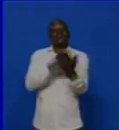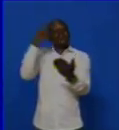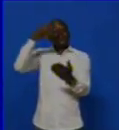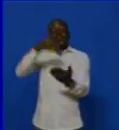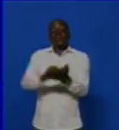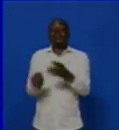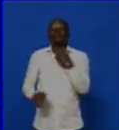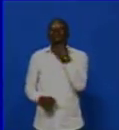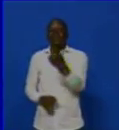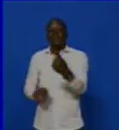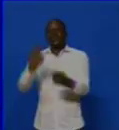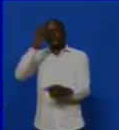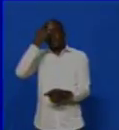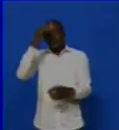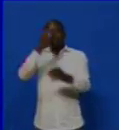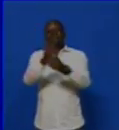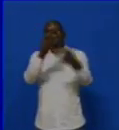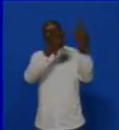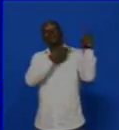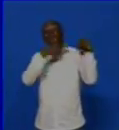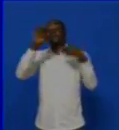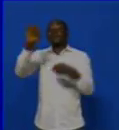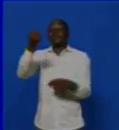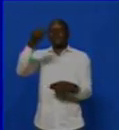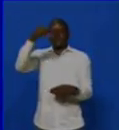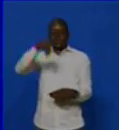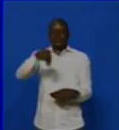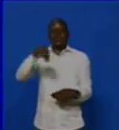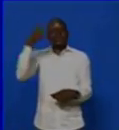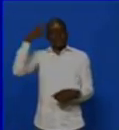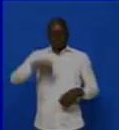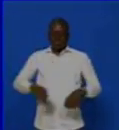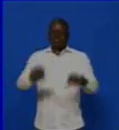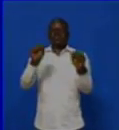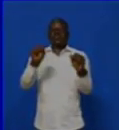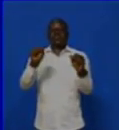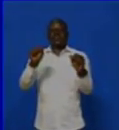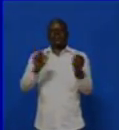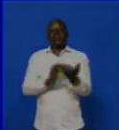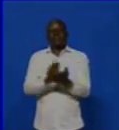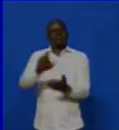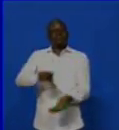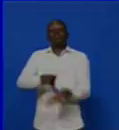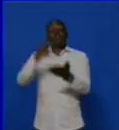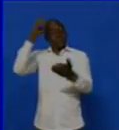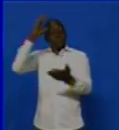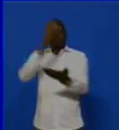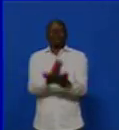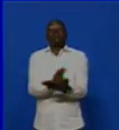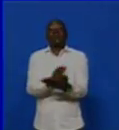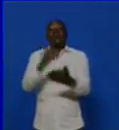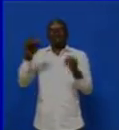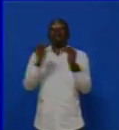le gouvernement donc prendra ses responsabilités pour que le processus puisse se poursuivre, par donc la levée de la suspension, mais également donc